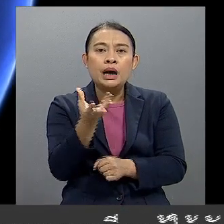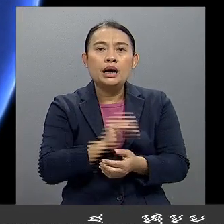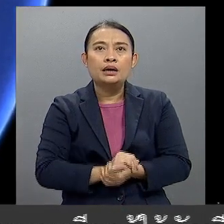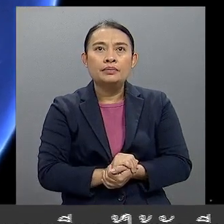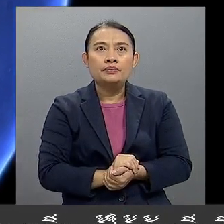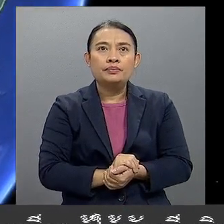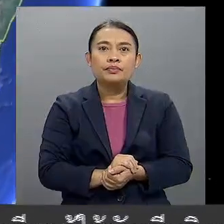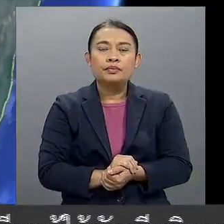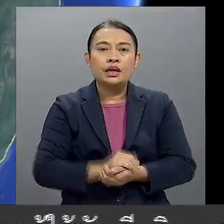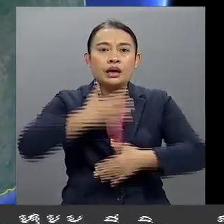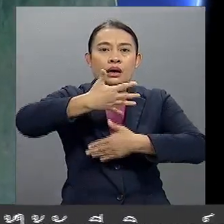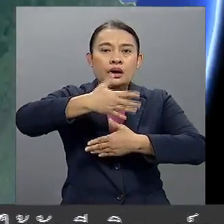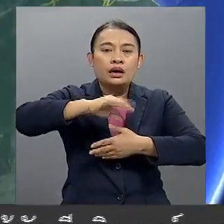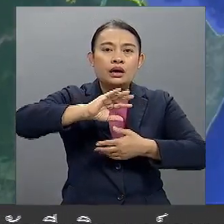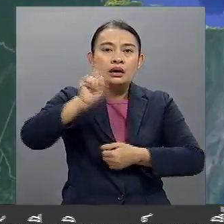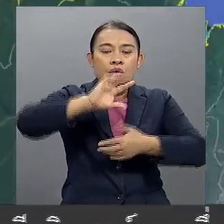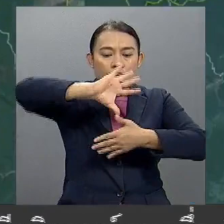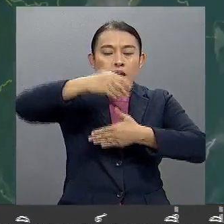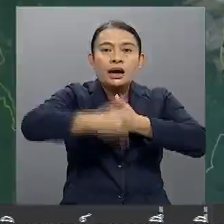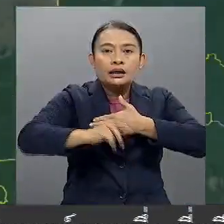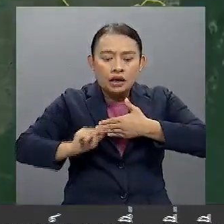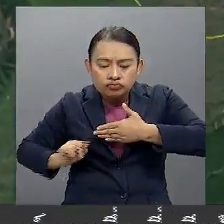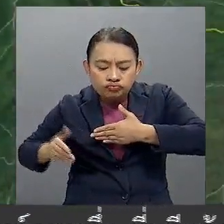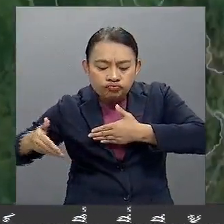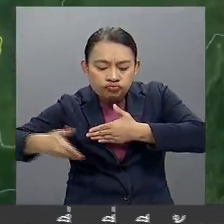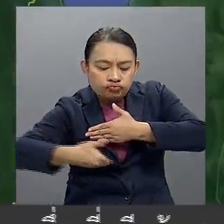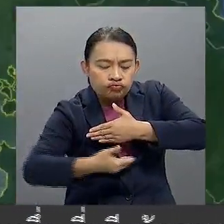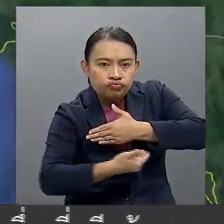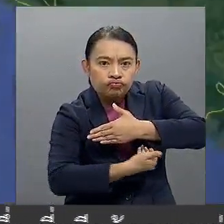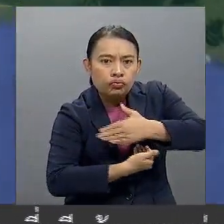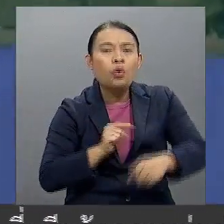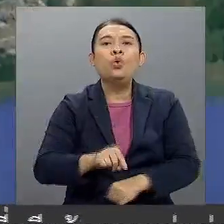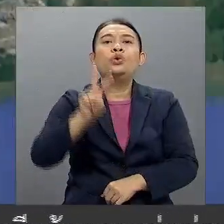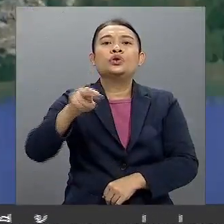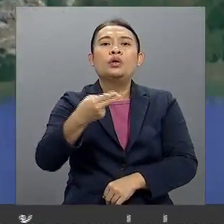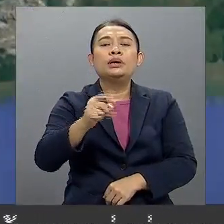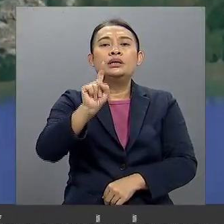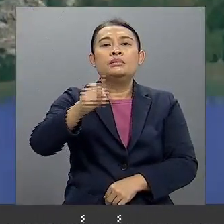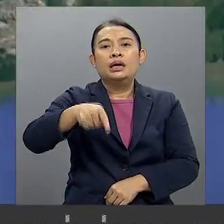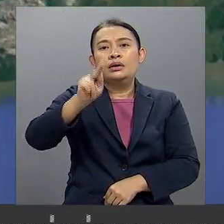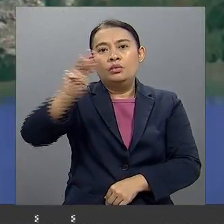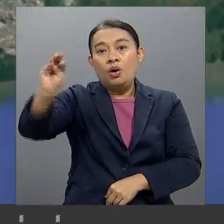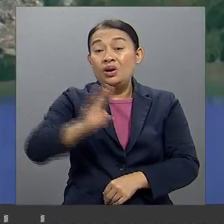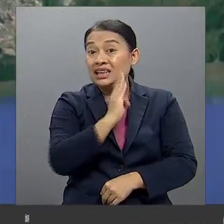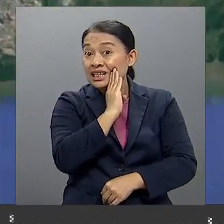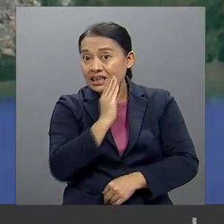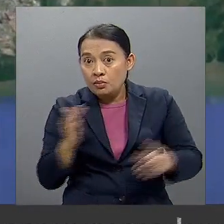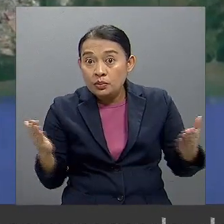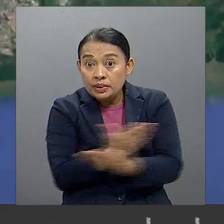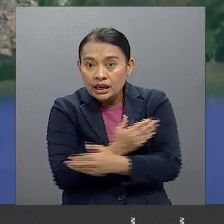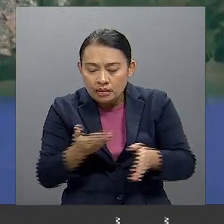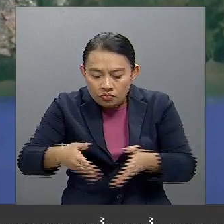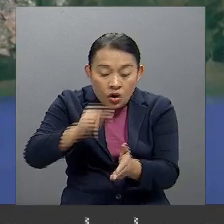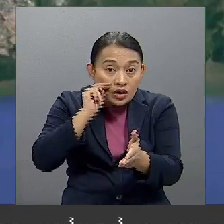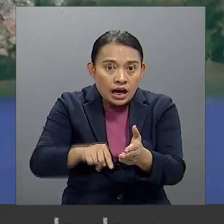จะมีระยะทาง 21,000 กิโลเมตรแต่ถ้าใช้ทางลัตรผ่านคลองปัมาย่นระยะทางได้เกือบ 2 ใน